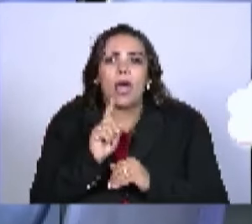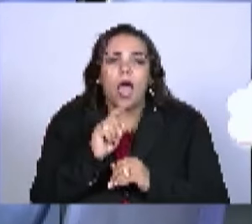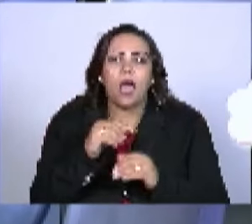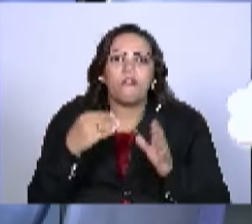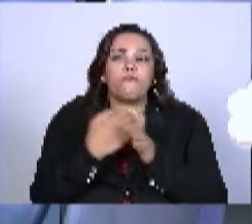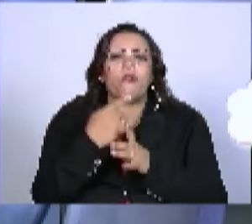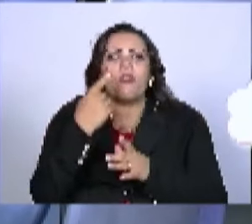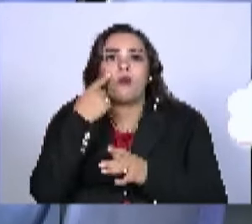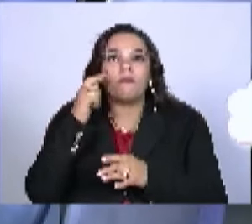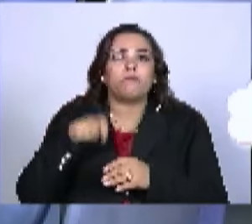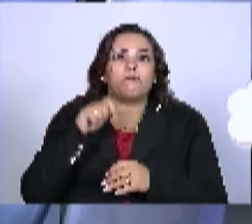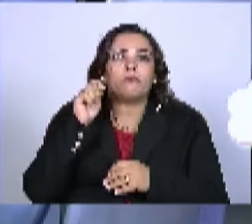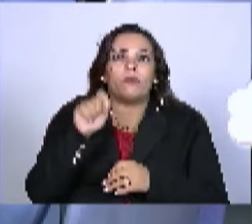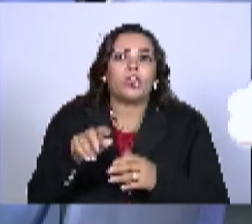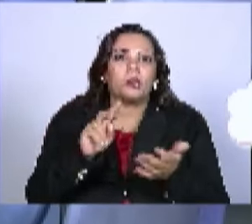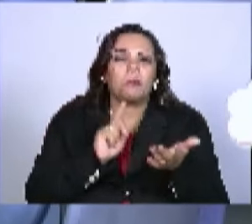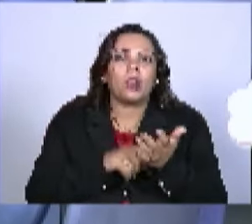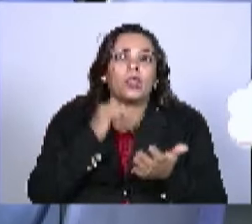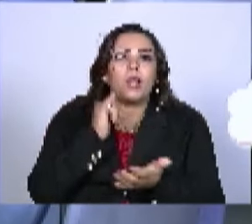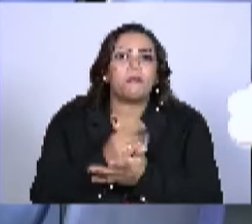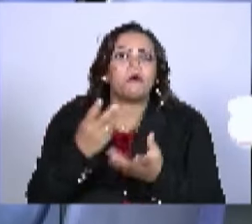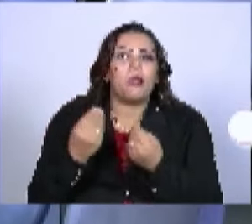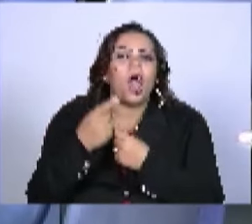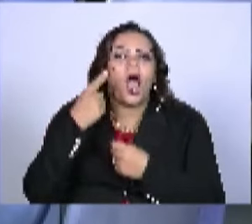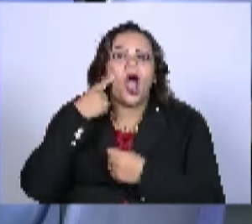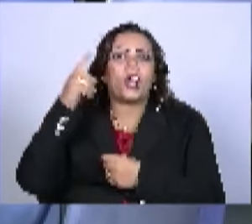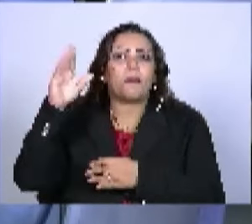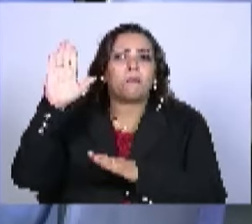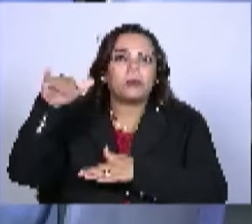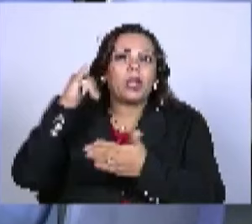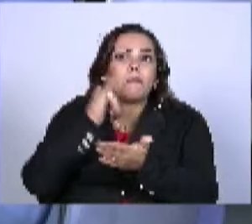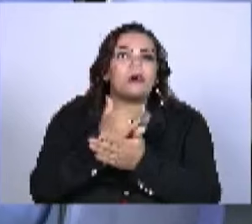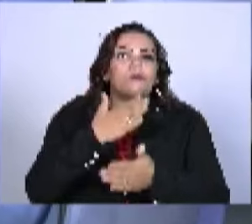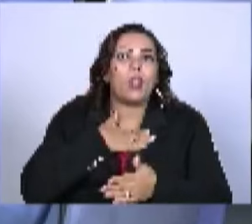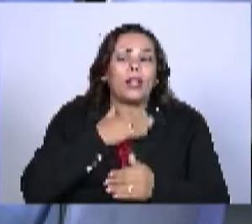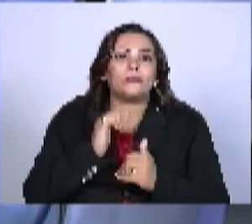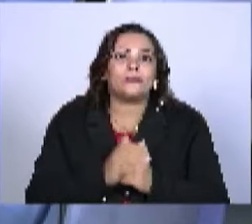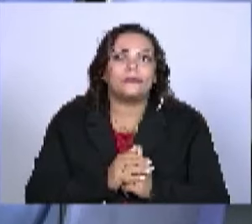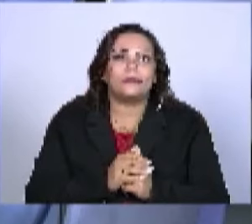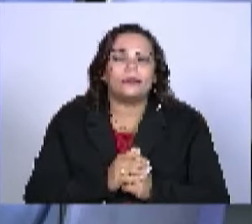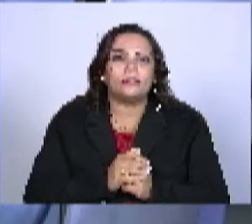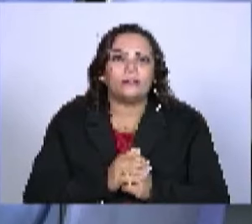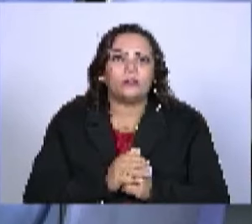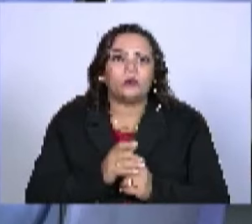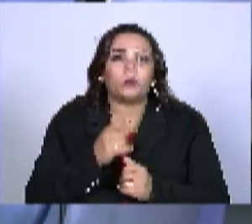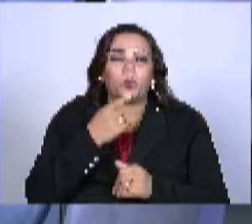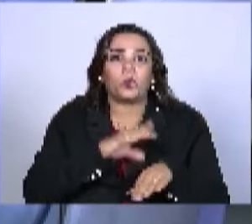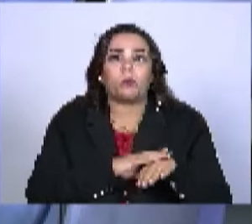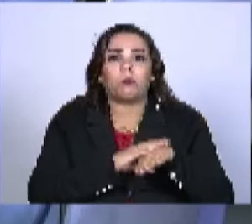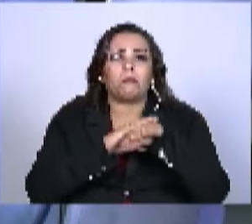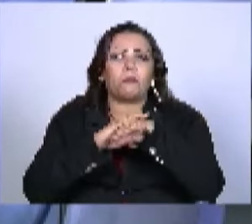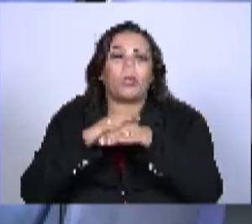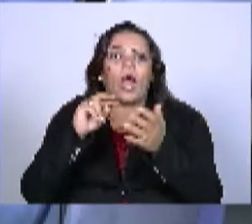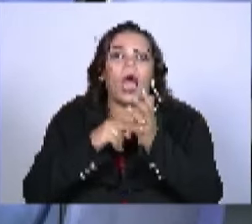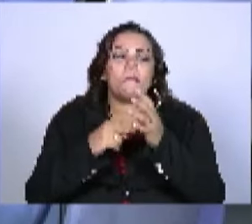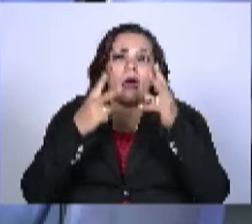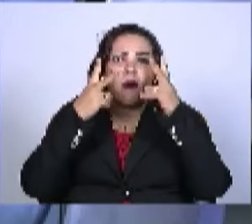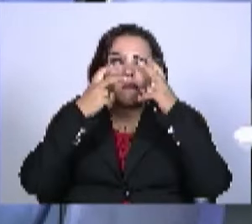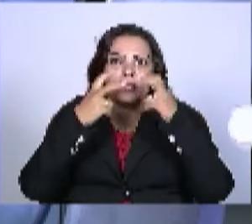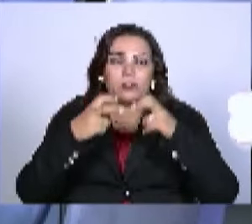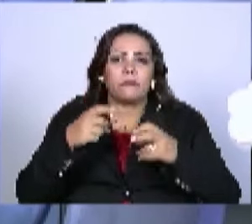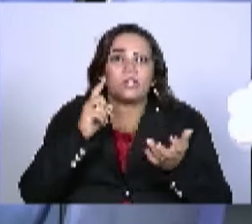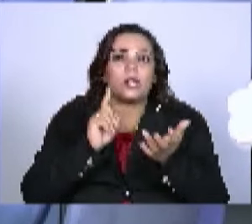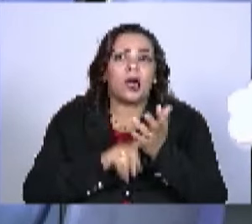اتعرضنا على النيابه زي ما يكون وكيل النيابه ده كان ربنا موكله لي ا وداني اني اعمل كشف طبي انه